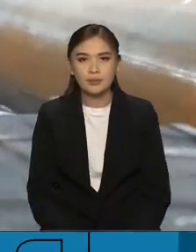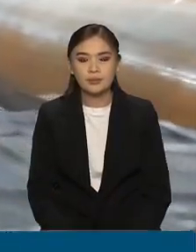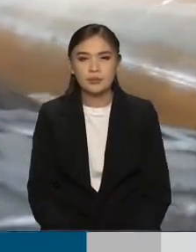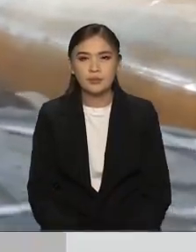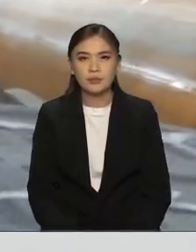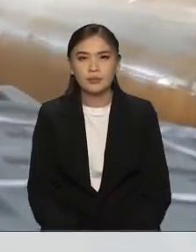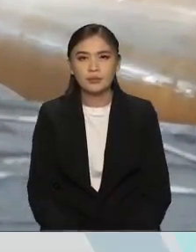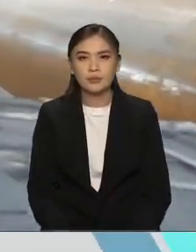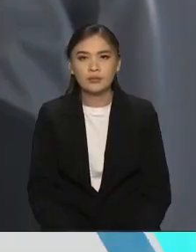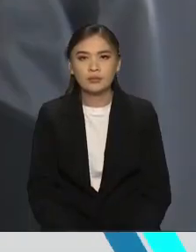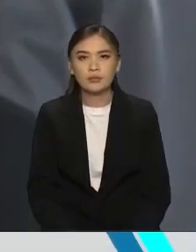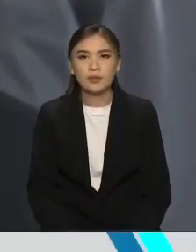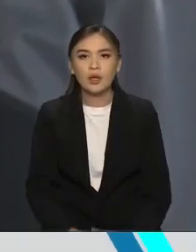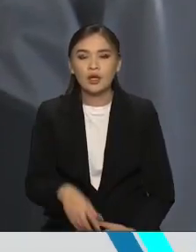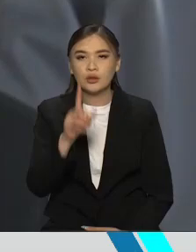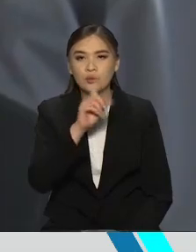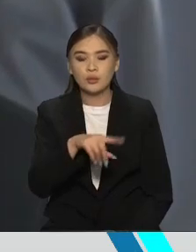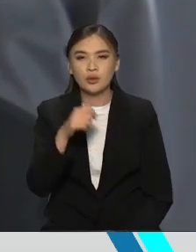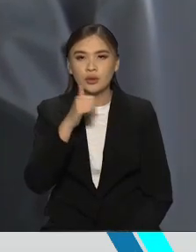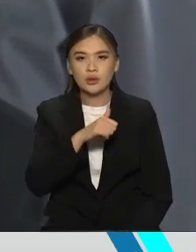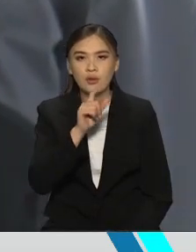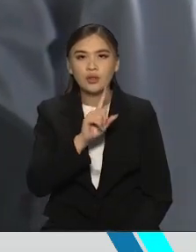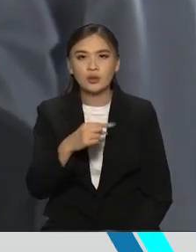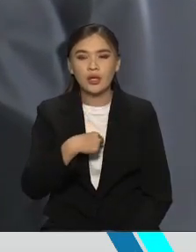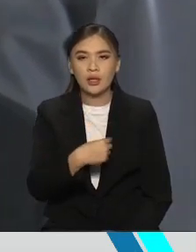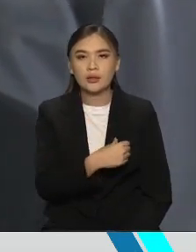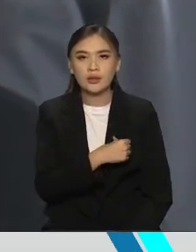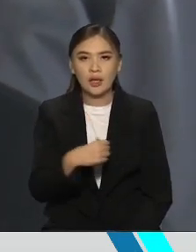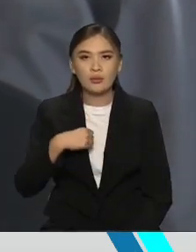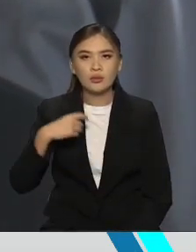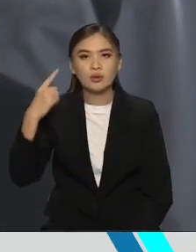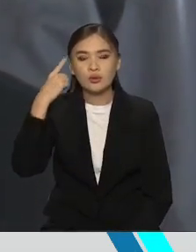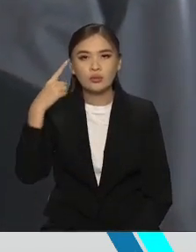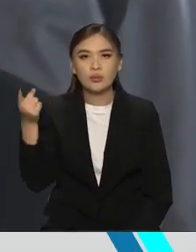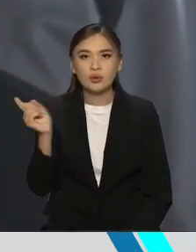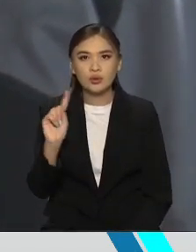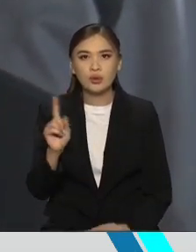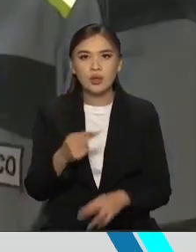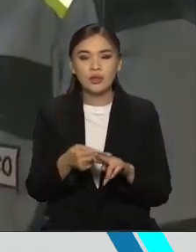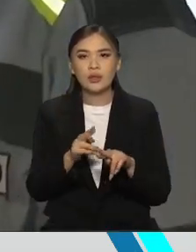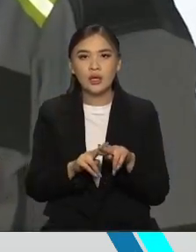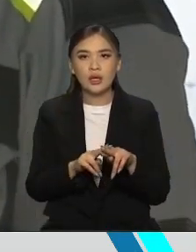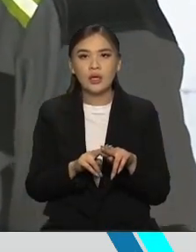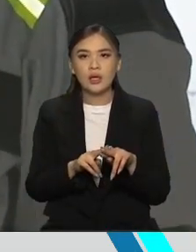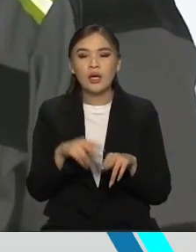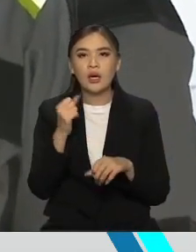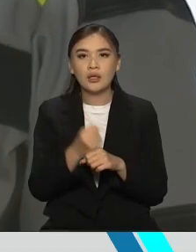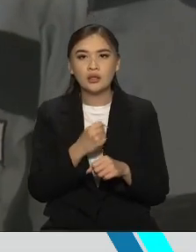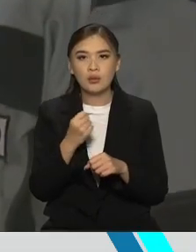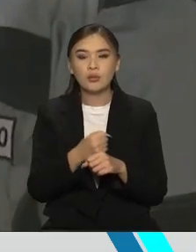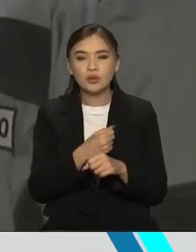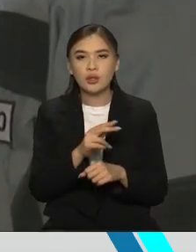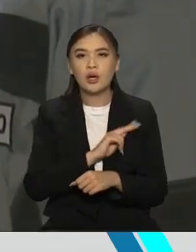Не буду скрывать, что я лично думаю над тем, как подойти к разработке,